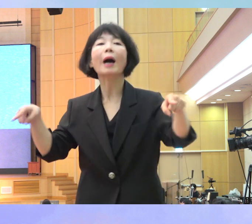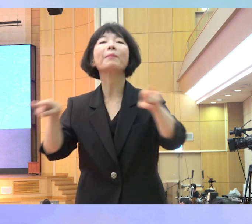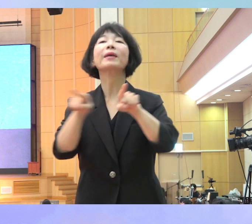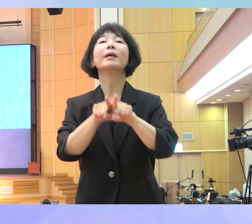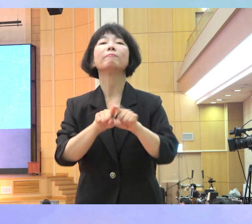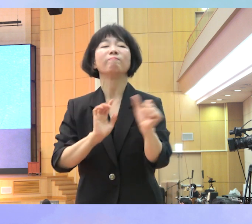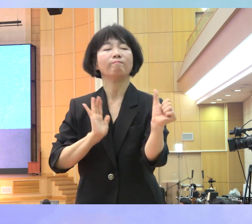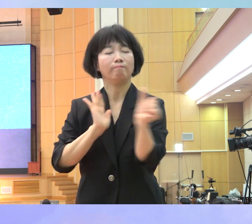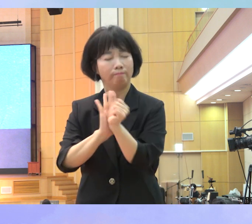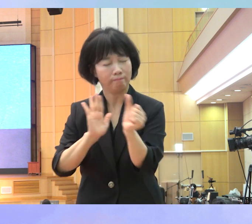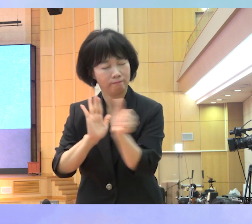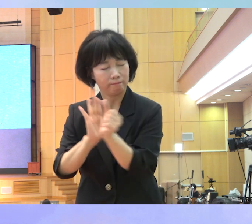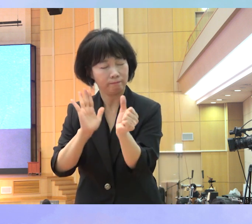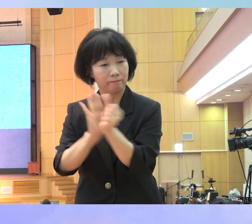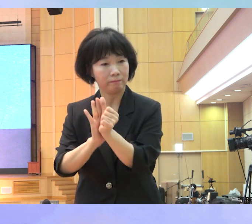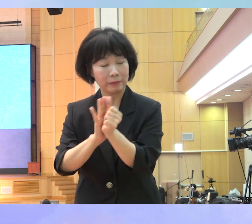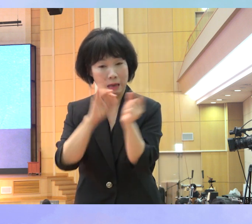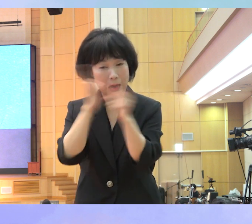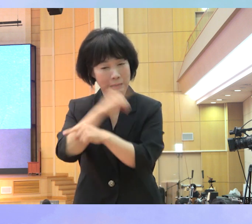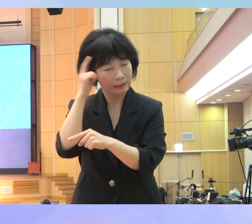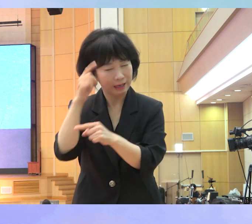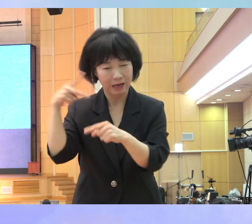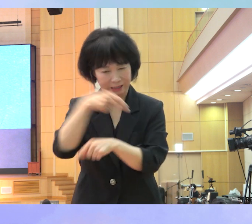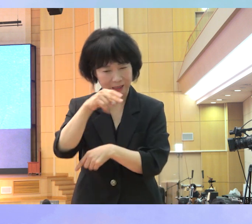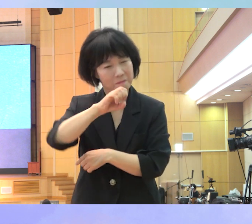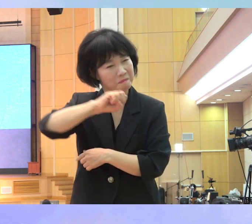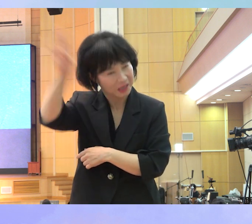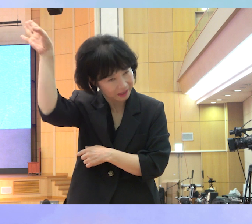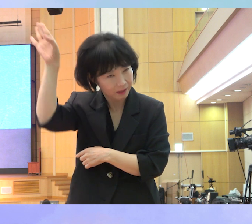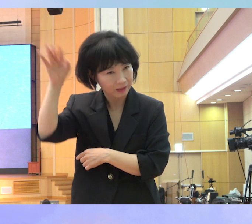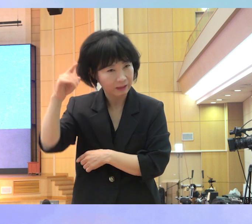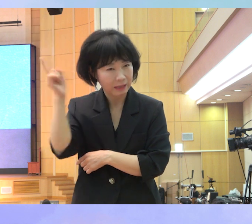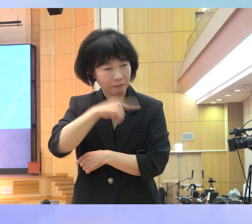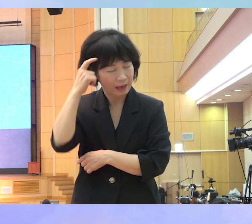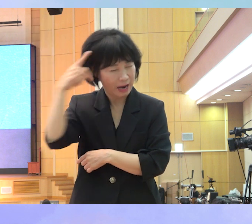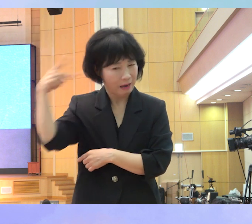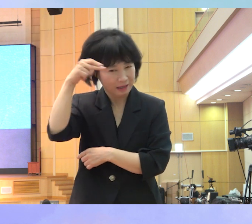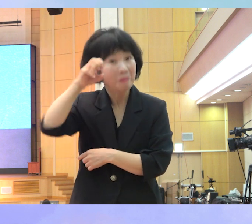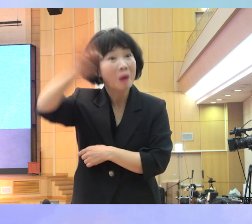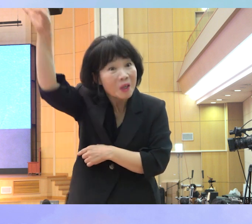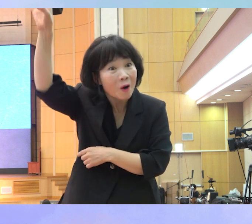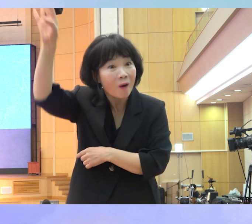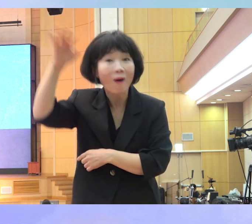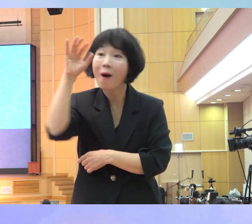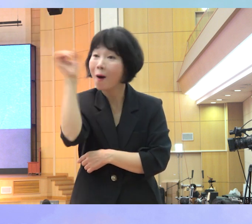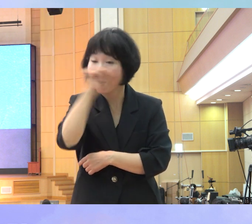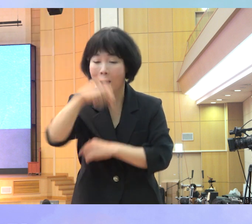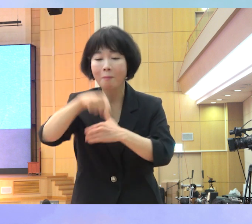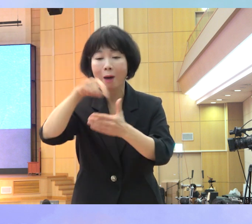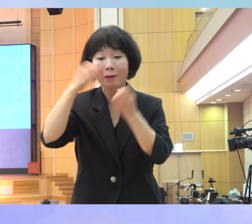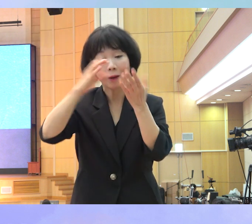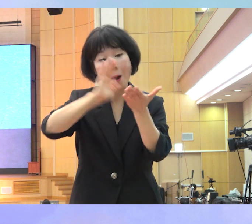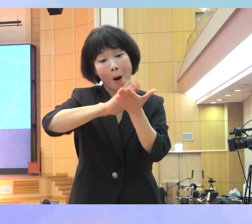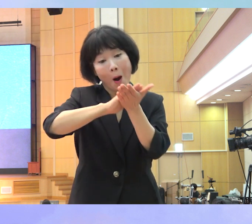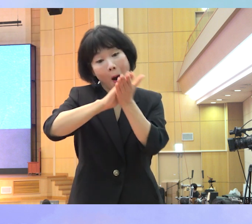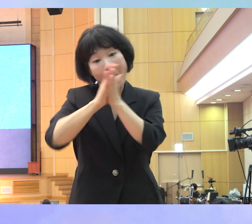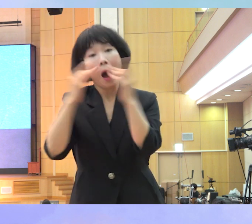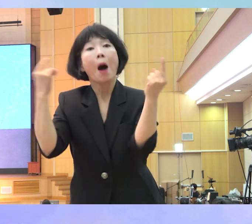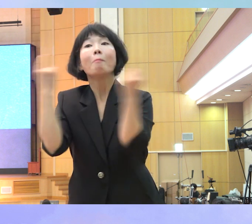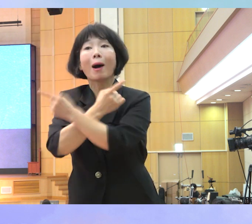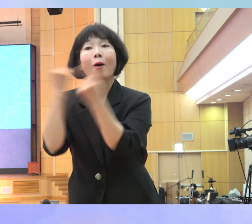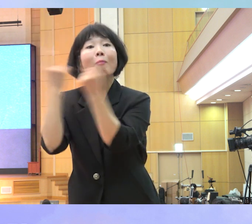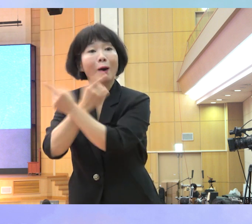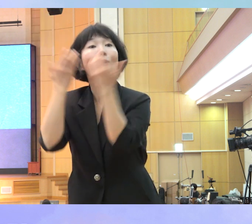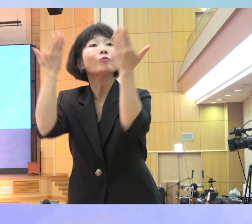하셔서 선한 마음으로 바꿔주시고, 악한 마음이 좀 엄습할지라도 그것을 다 깨부셔가지고 선한 마음으로